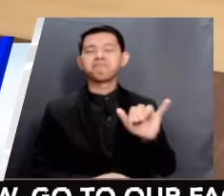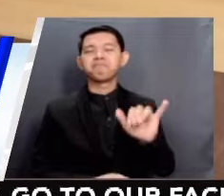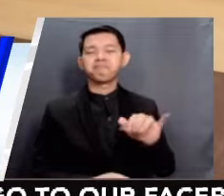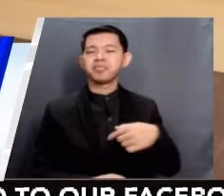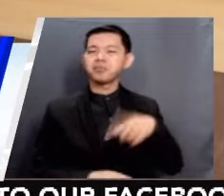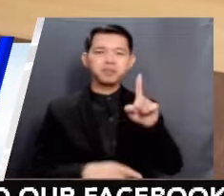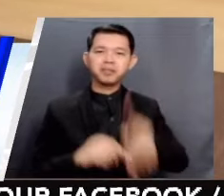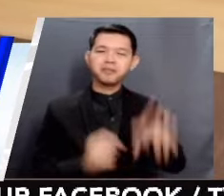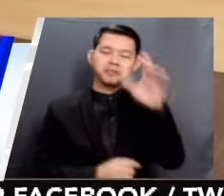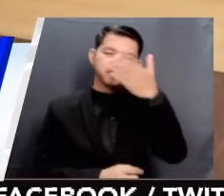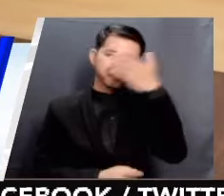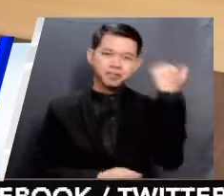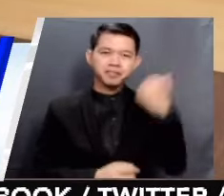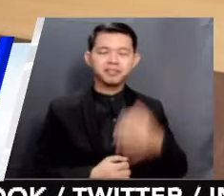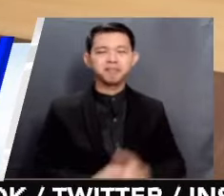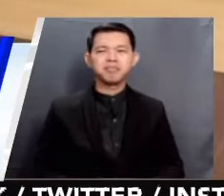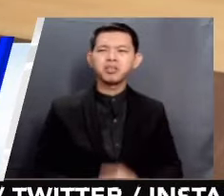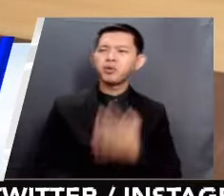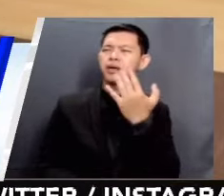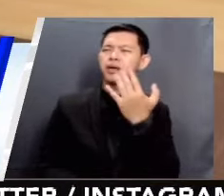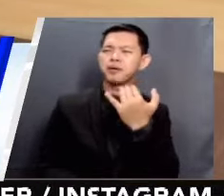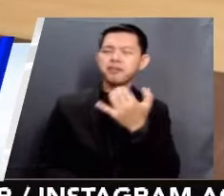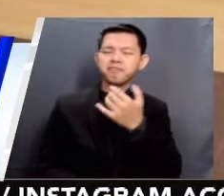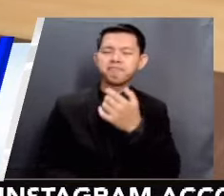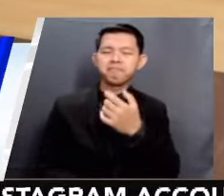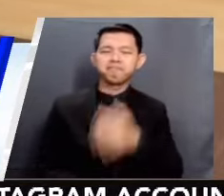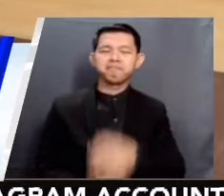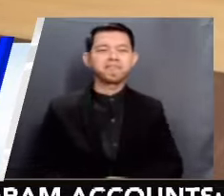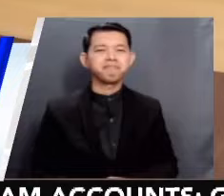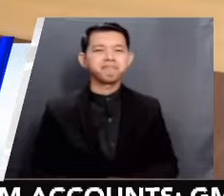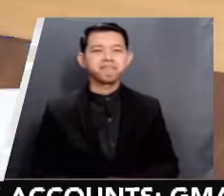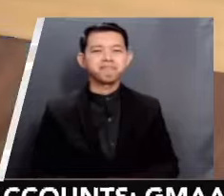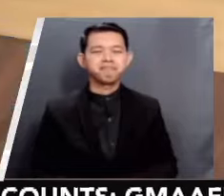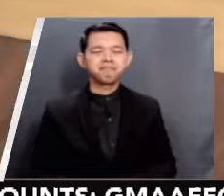Wala lang. Masarap pagsabi ng I love you.